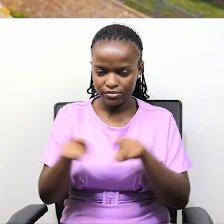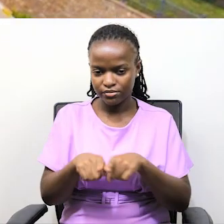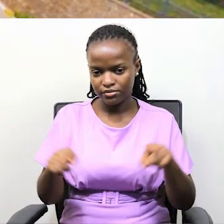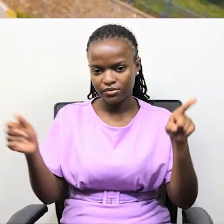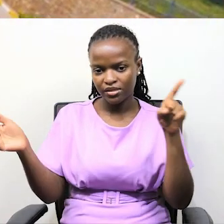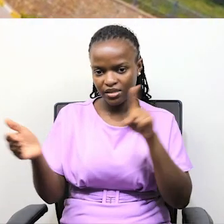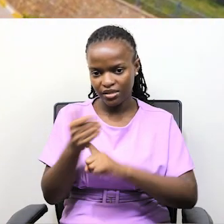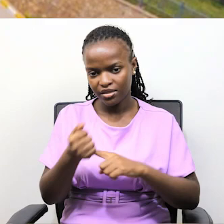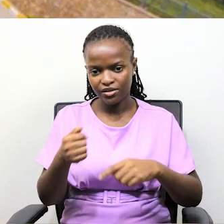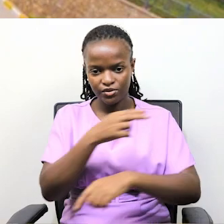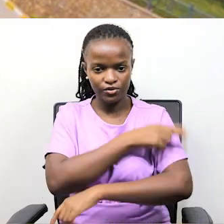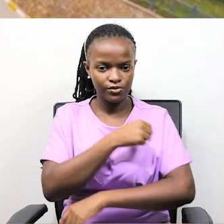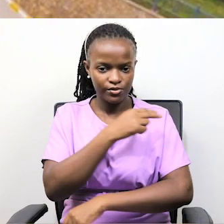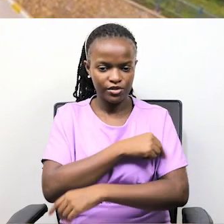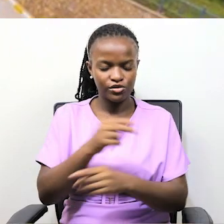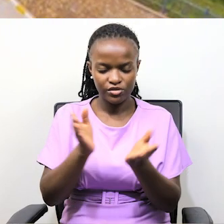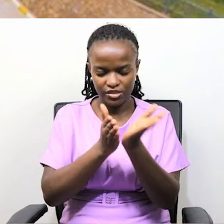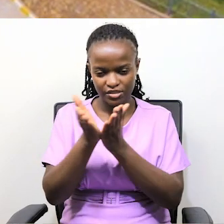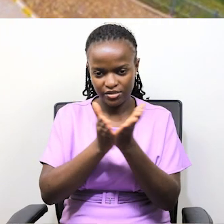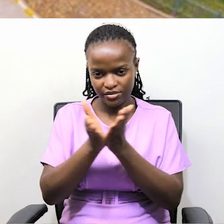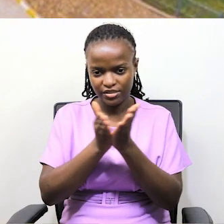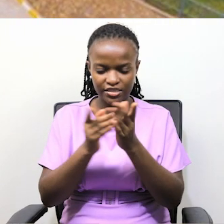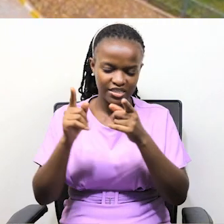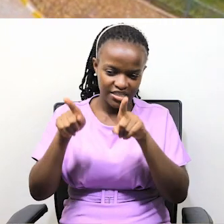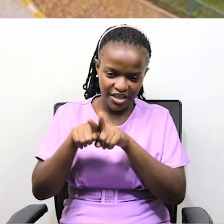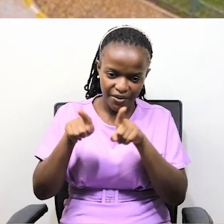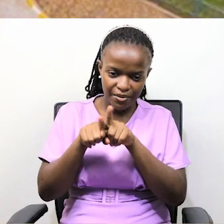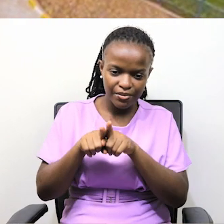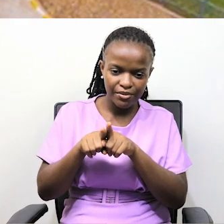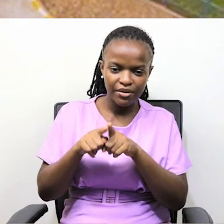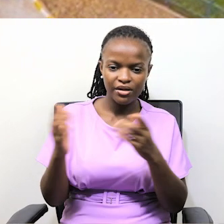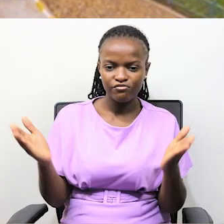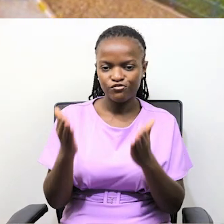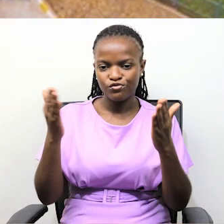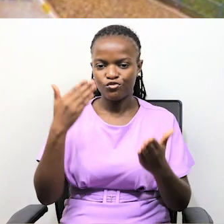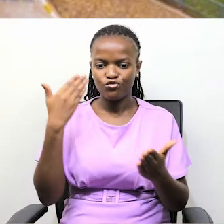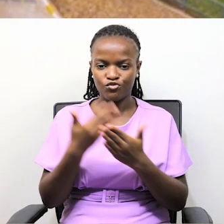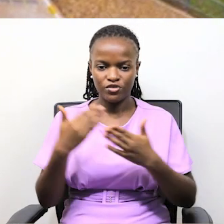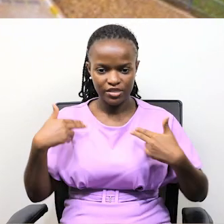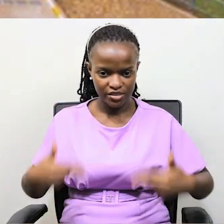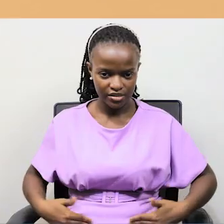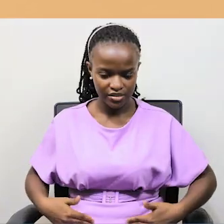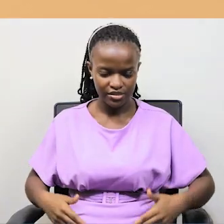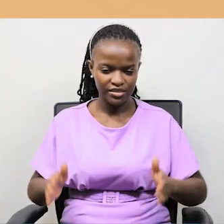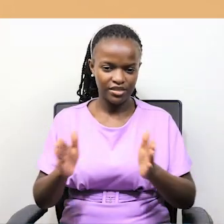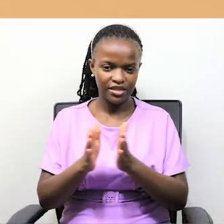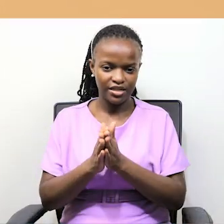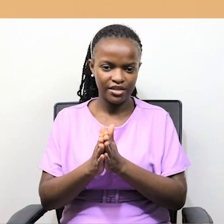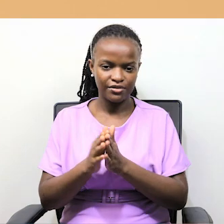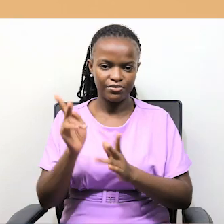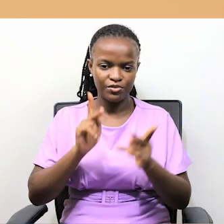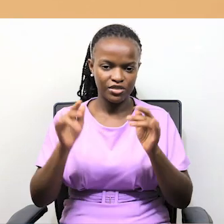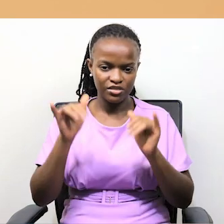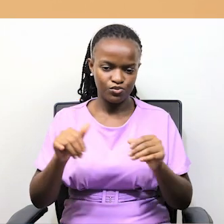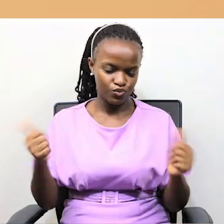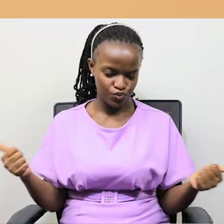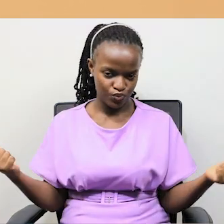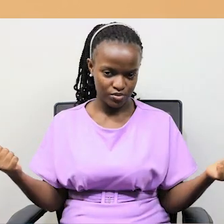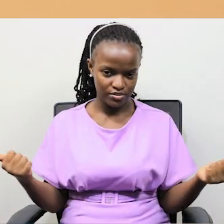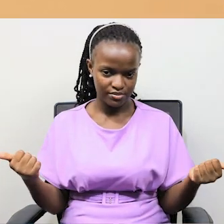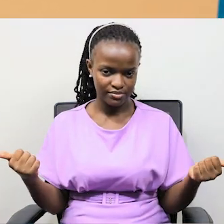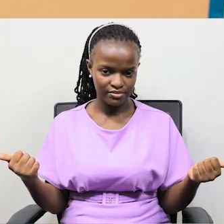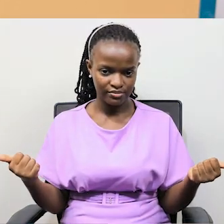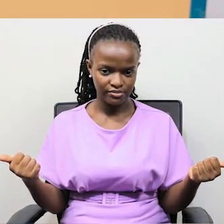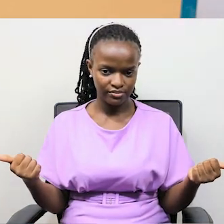médicaux, promouvoir les interventions en faveur de la santé et